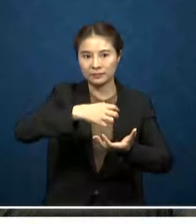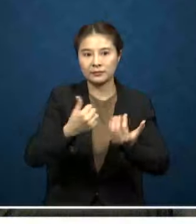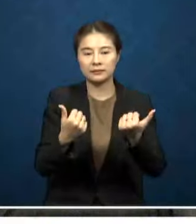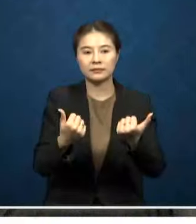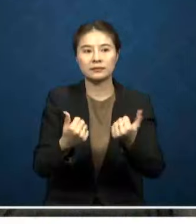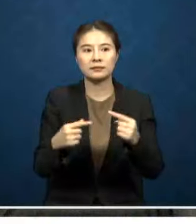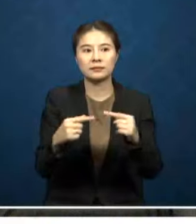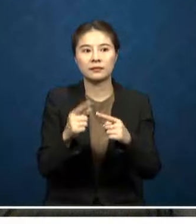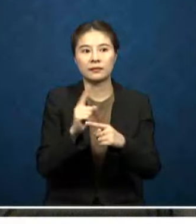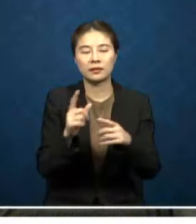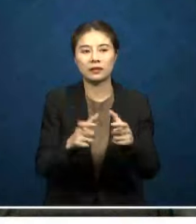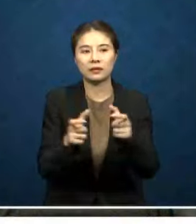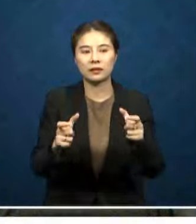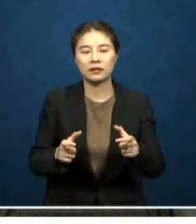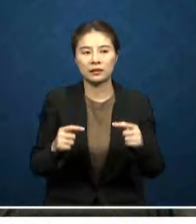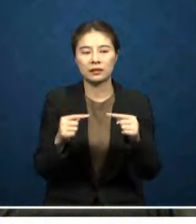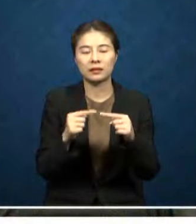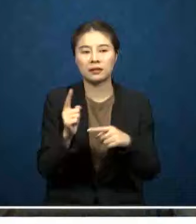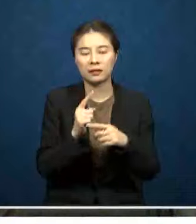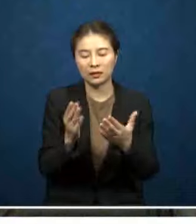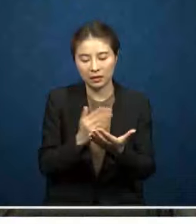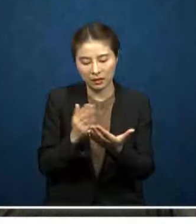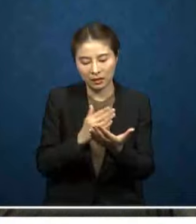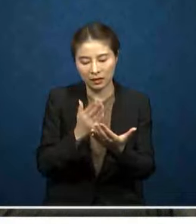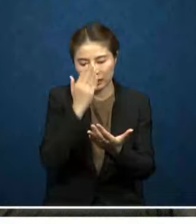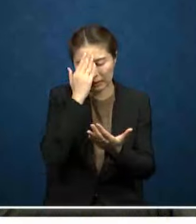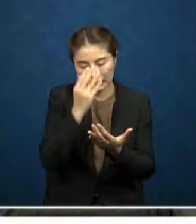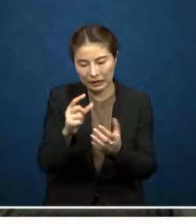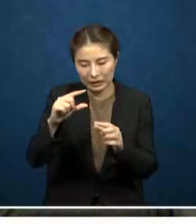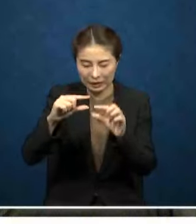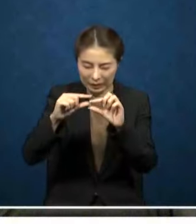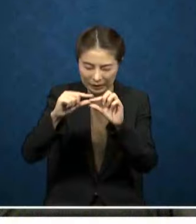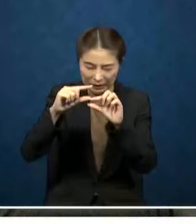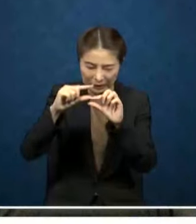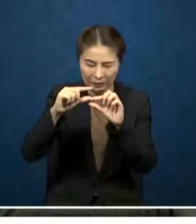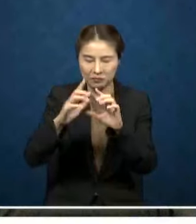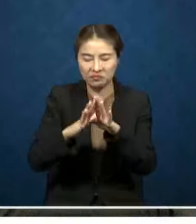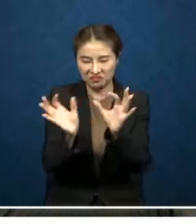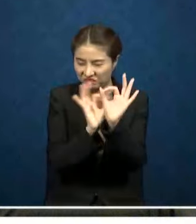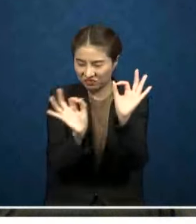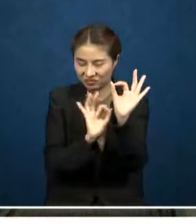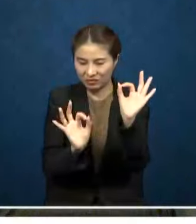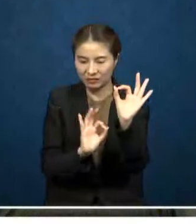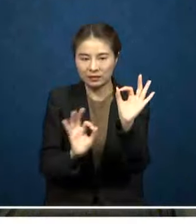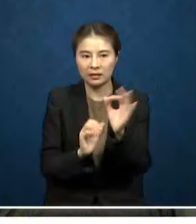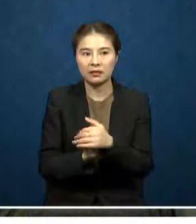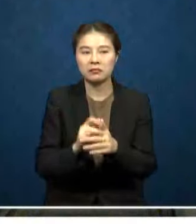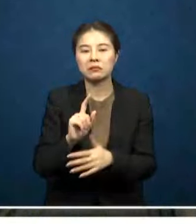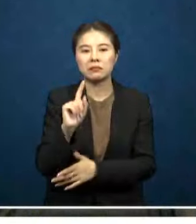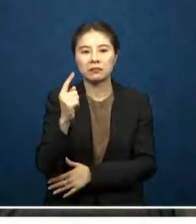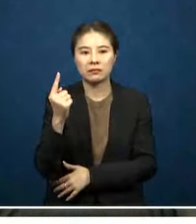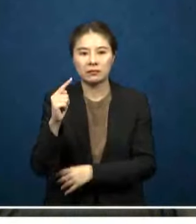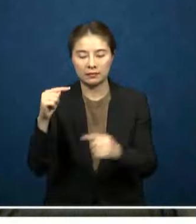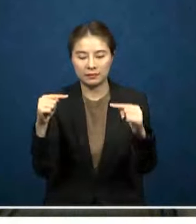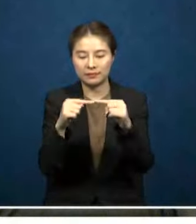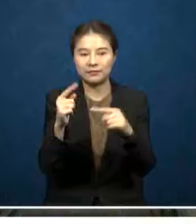รายงานที่แม้จำนวนหน้าจะไม่ได้เยอะมากนักแต่ว่าเนื้อหามีความทันสมัยแล้วก็สอด